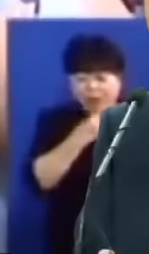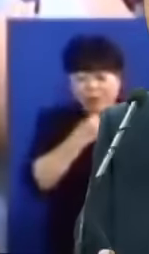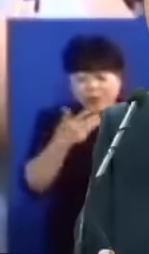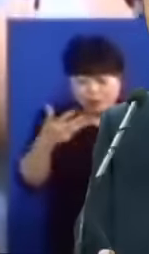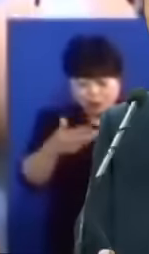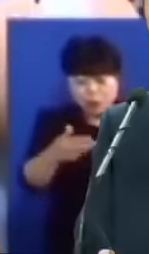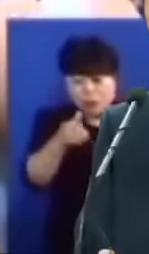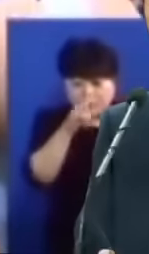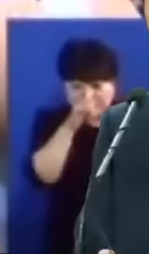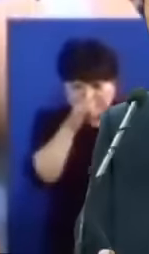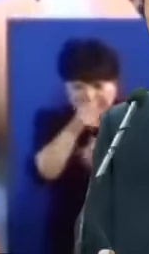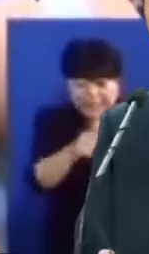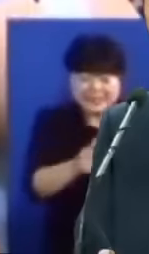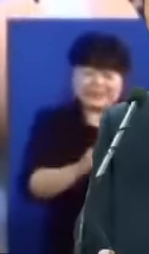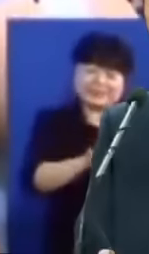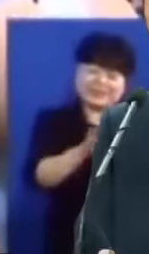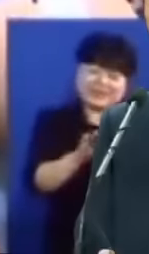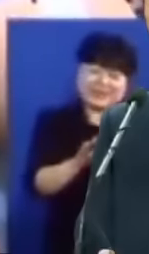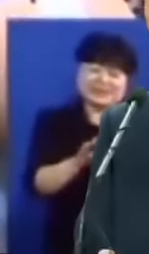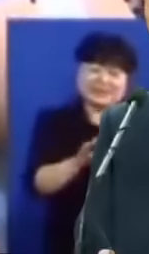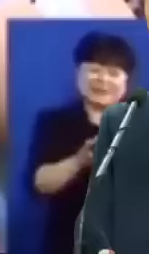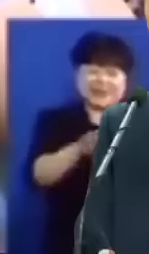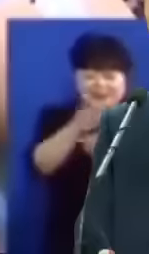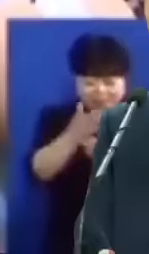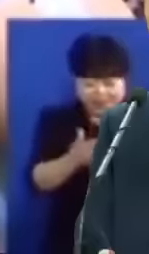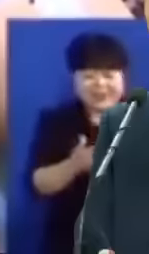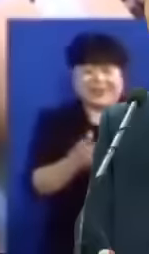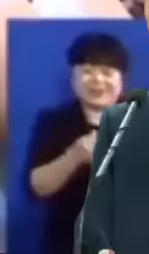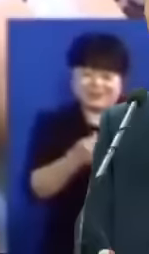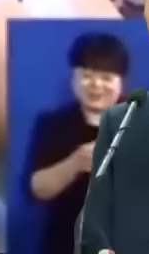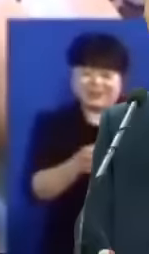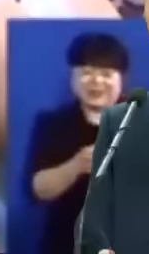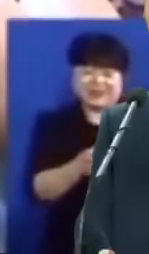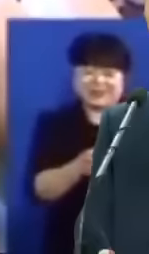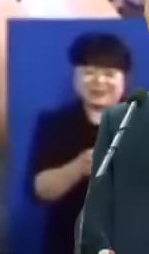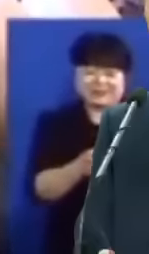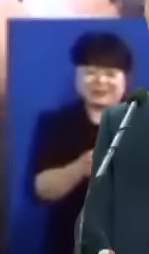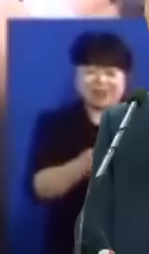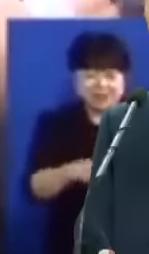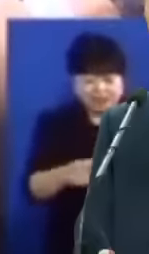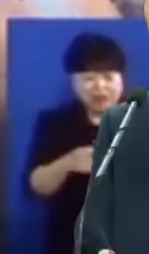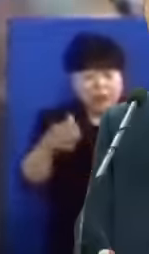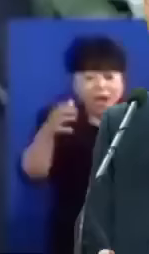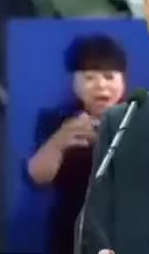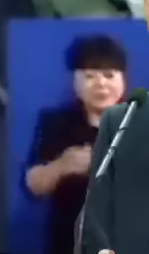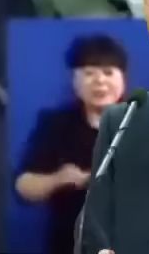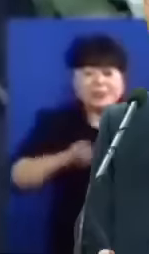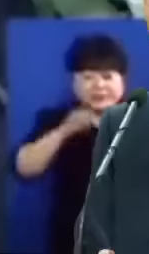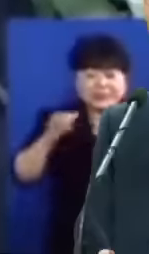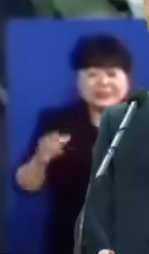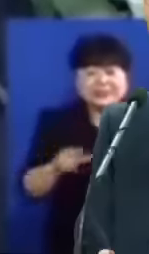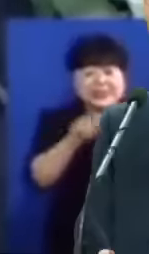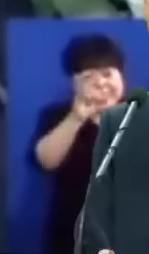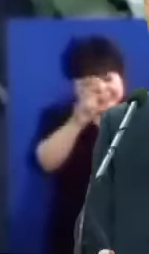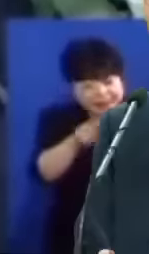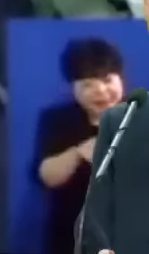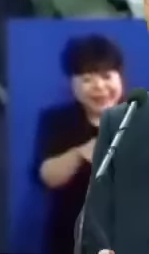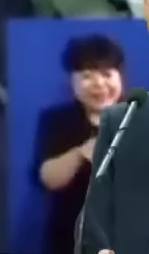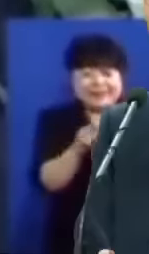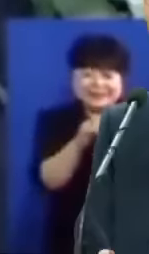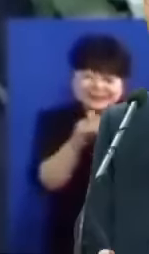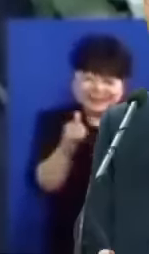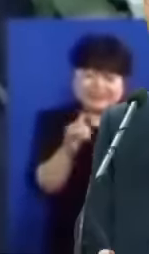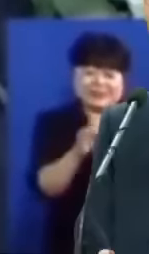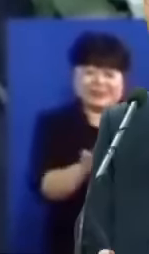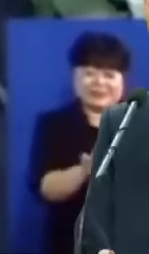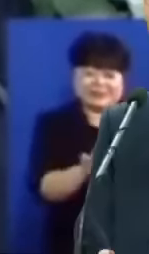있는 조건이 있는 것은 하나님을 사랑하고 사랑받을 수 있기 때문인 것입니다. 그게 더 플러스 알파에서 세상에 살면서